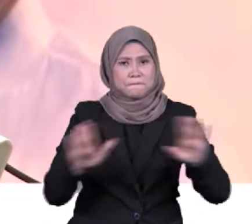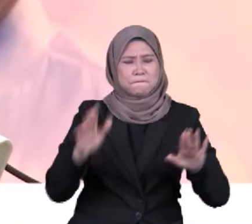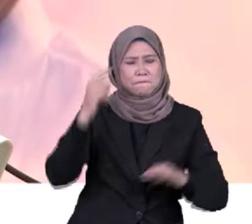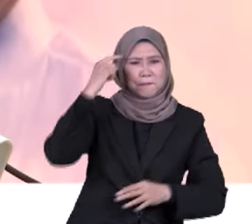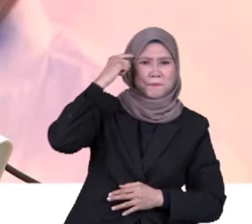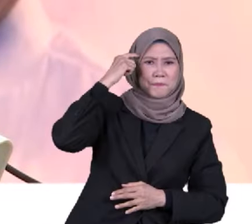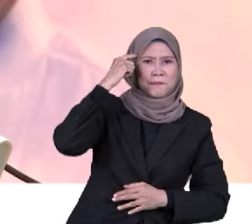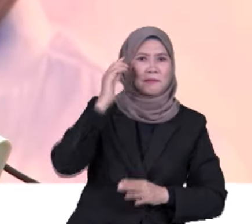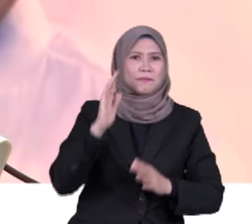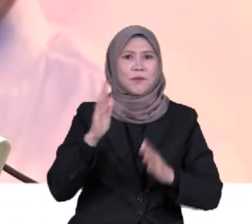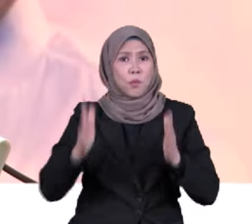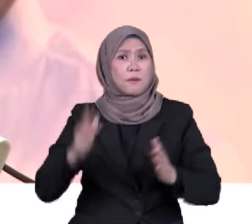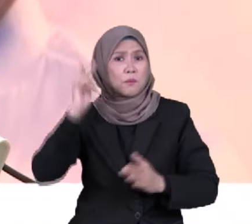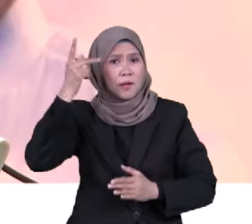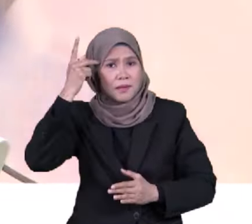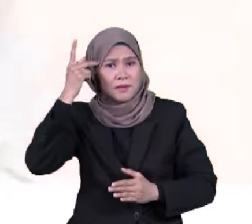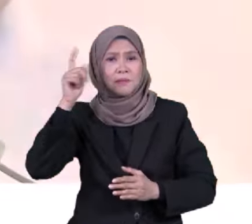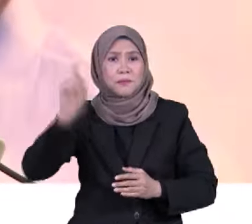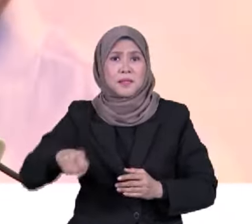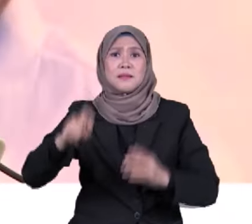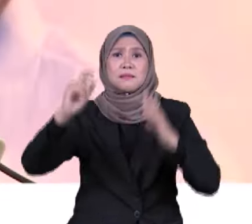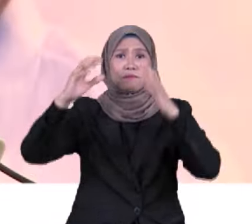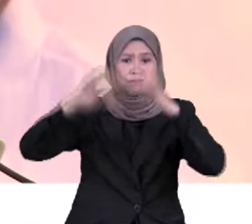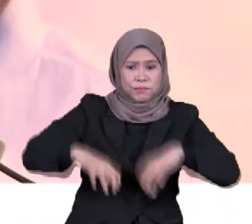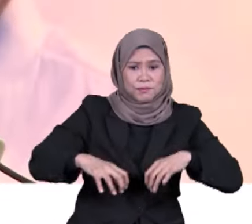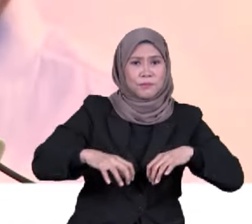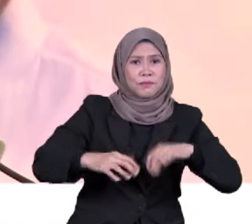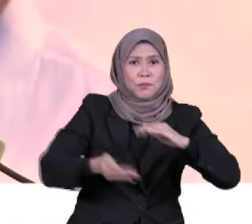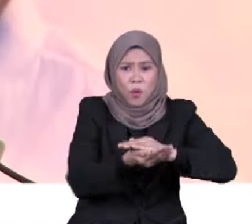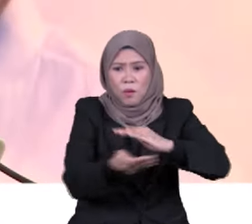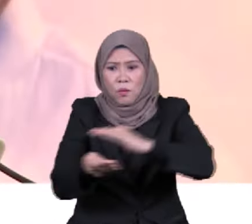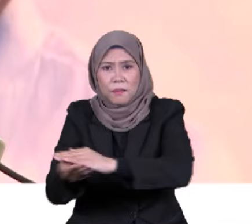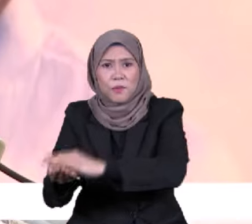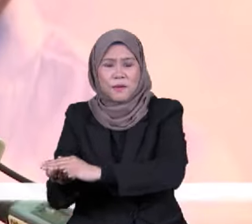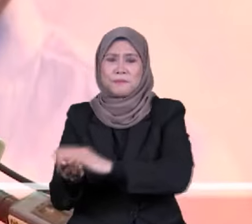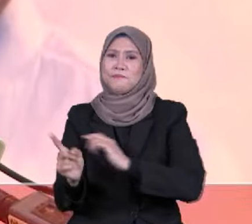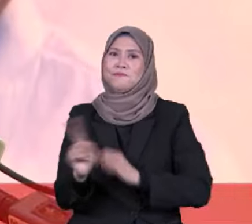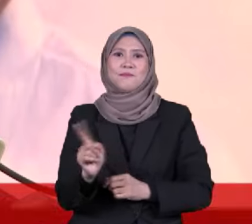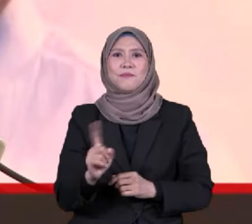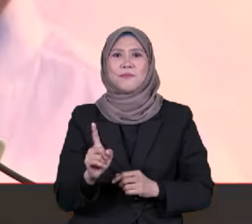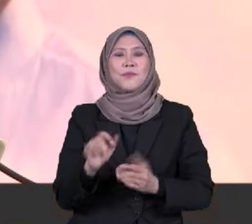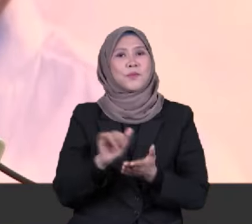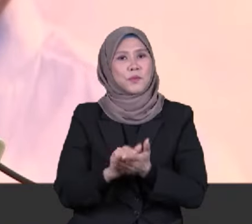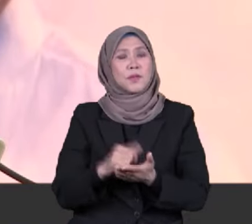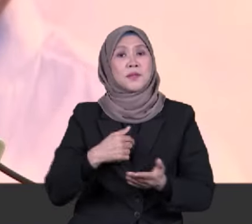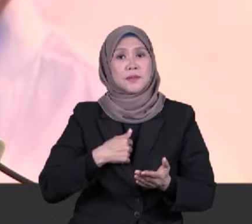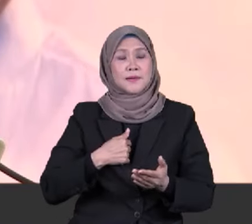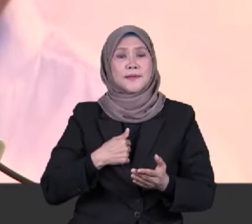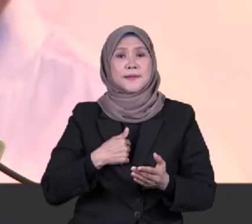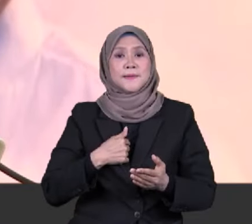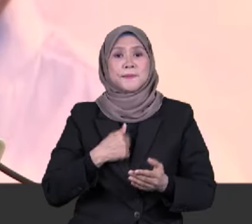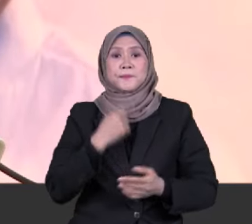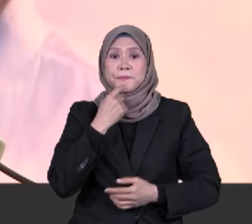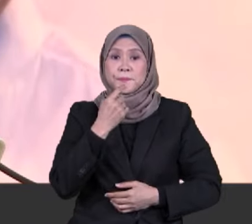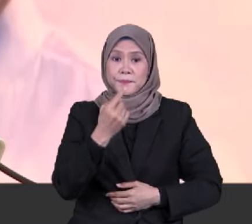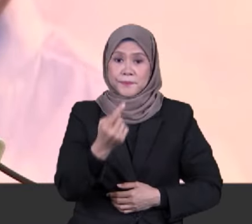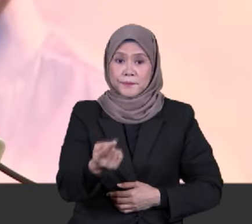andaian, semua orang politik itu mesti corrupt. That is why my pledge